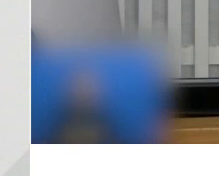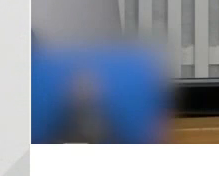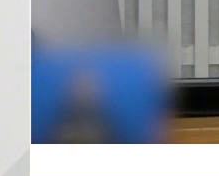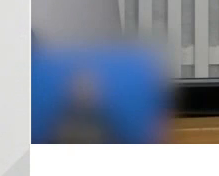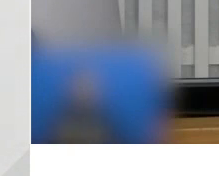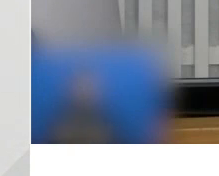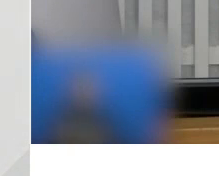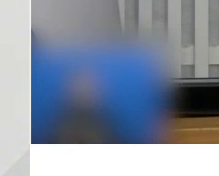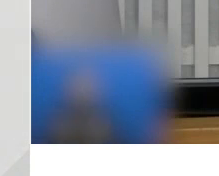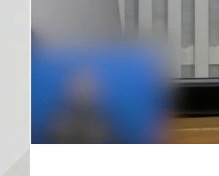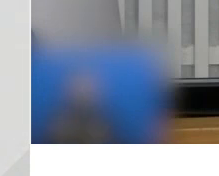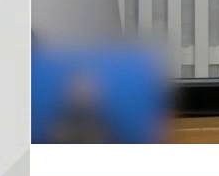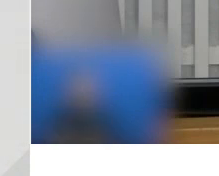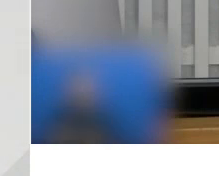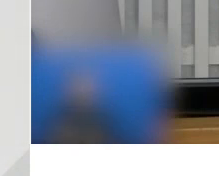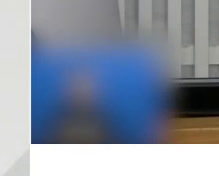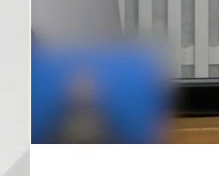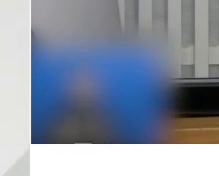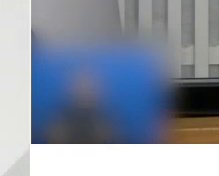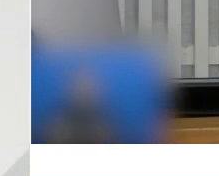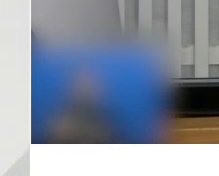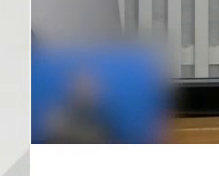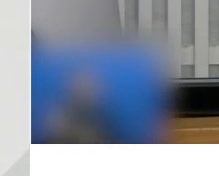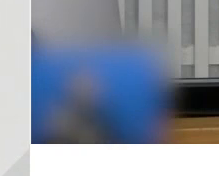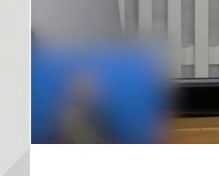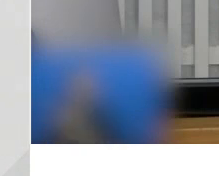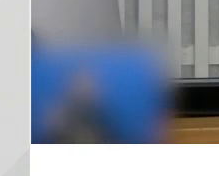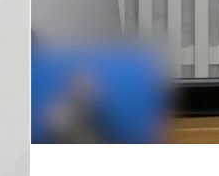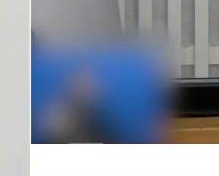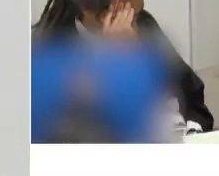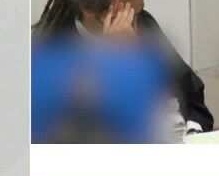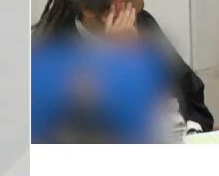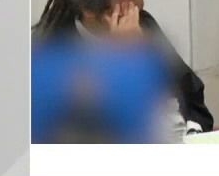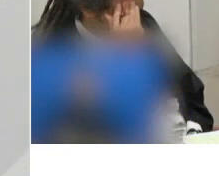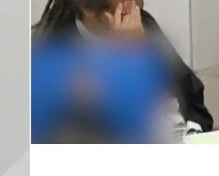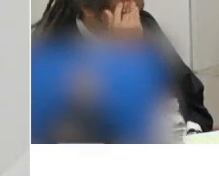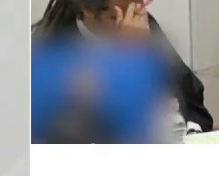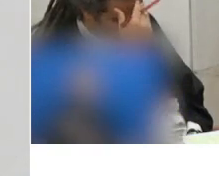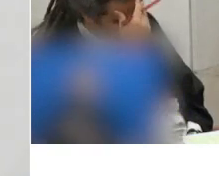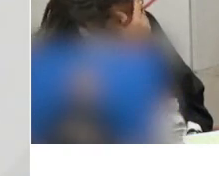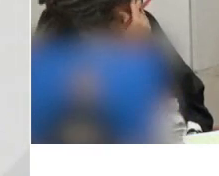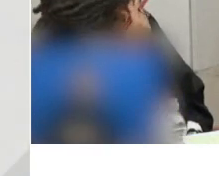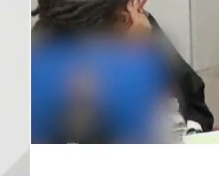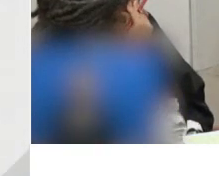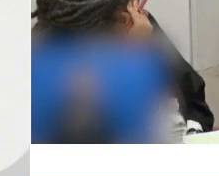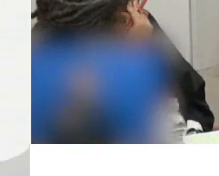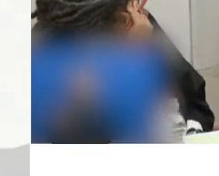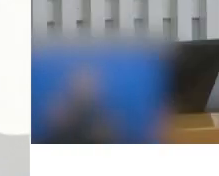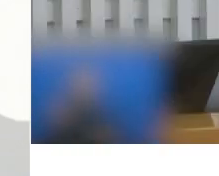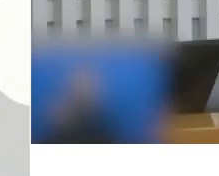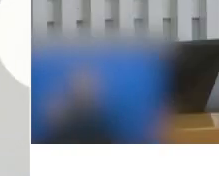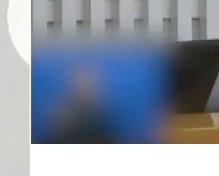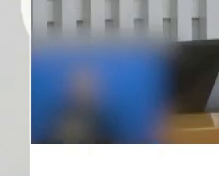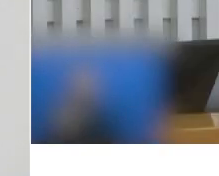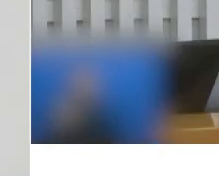במצב חירום שבעקבות הרפורמה המשפטית והצורה שבה גורמי הממשלה ניסו להעביר אותה,